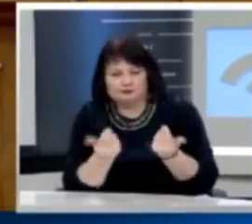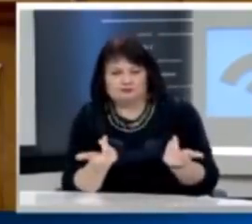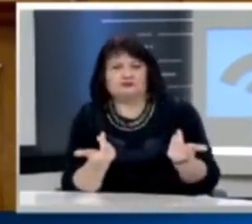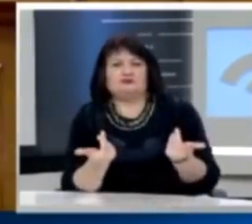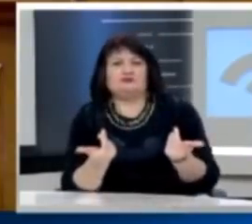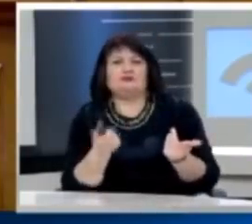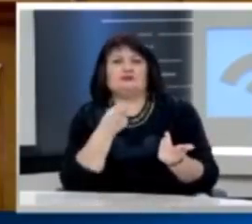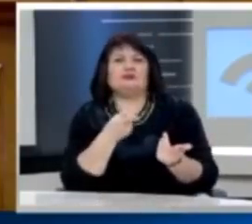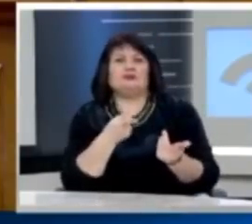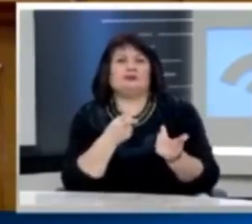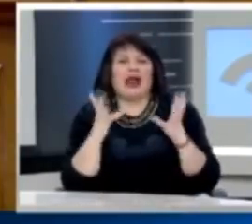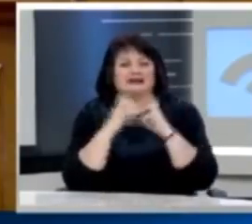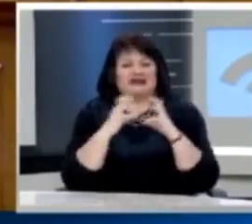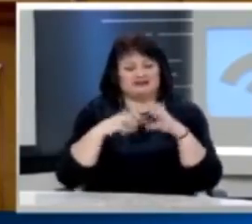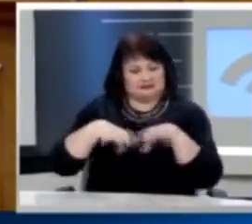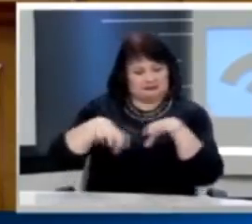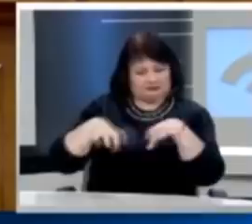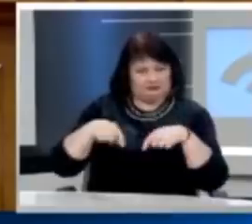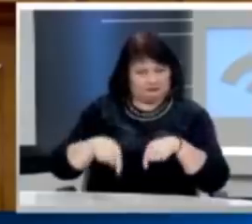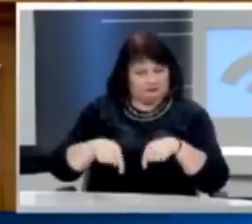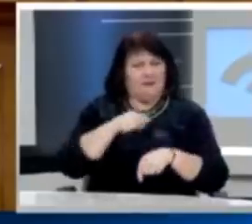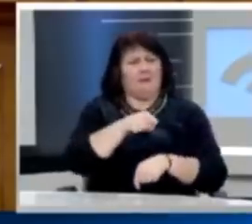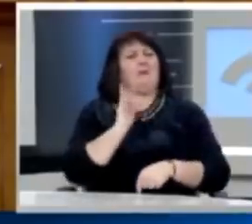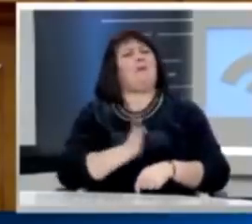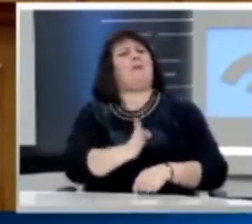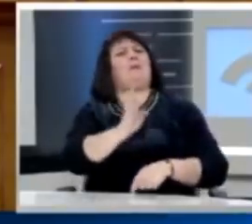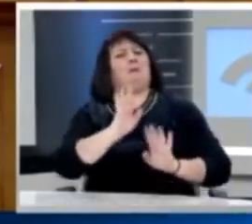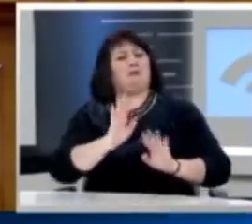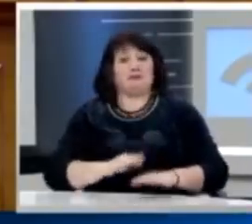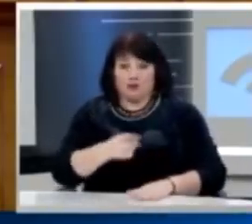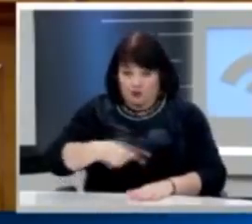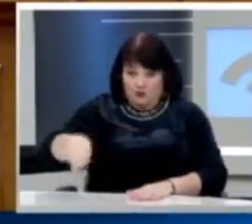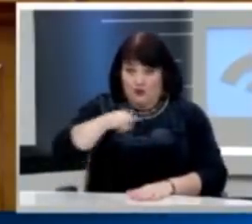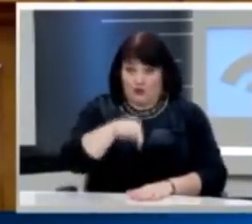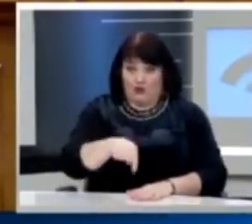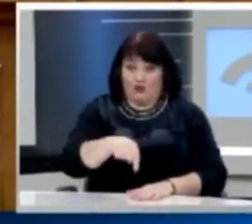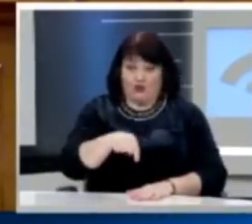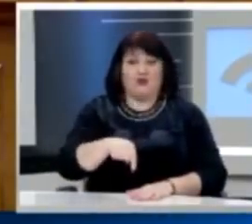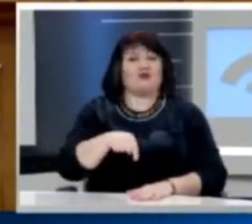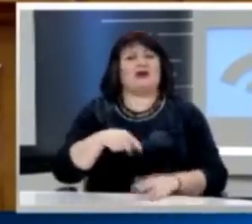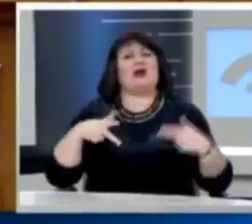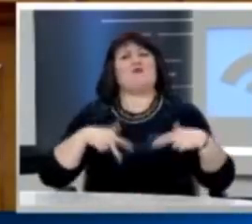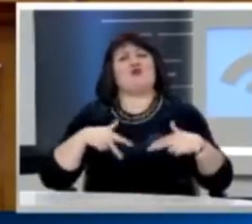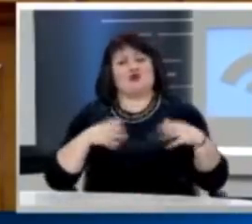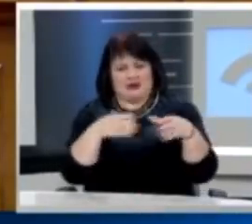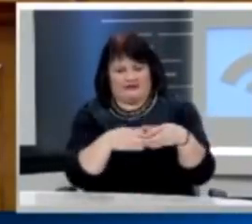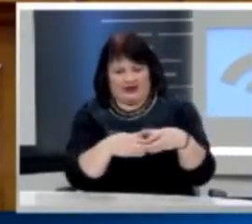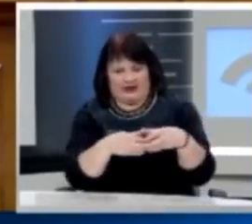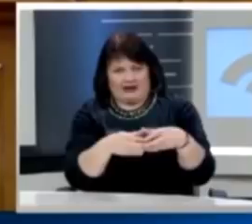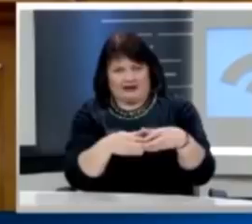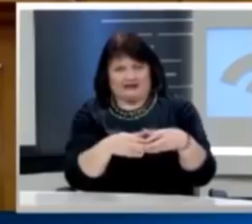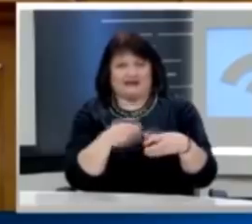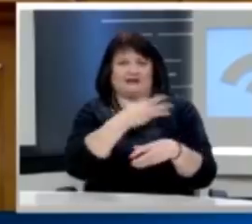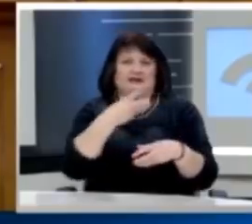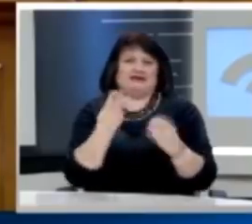το γνωστό διέρη και βασίλευε. Όλοι σας εδώ μέσα, από τους συγκυβερνώντες μέχρι σήμερα